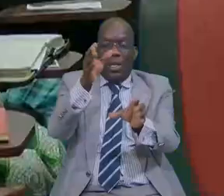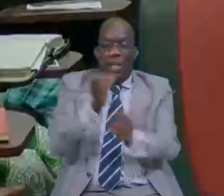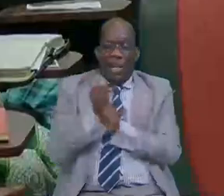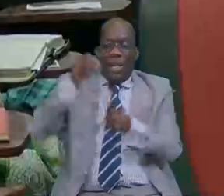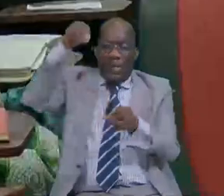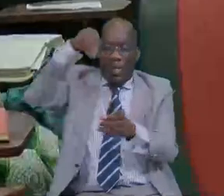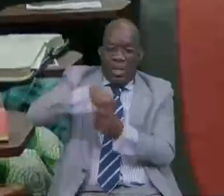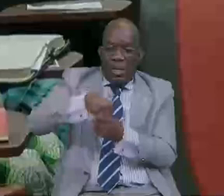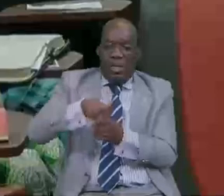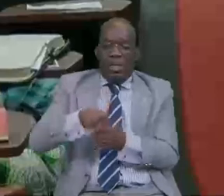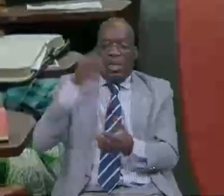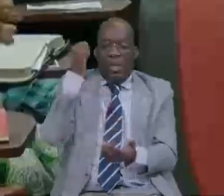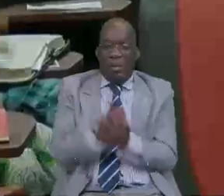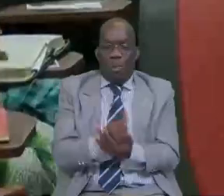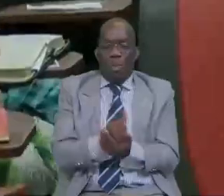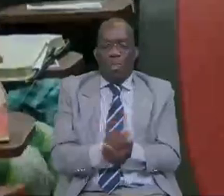Reçois-le.